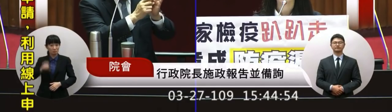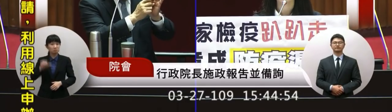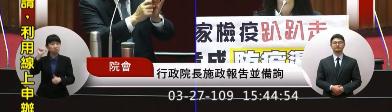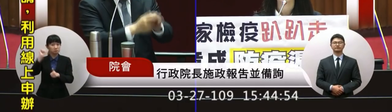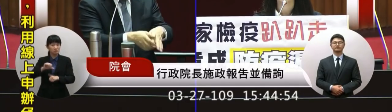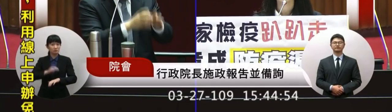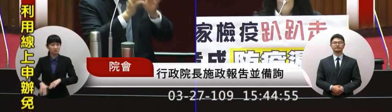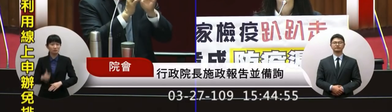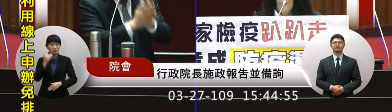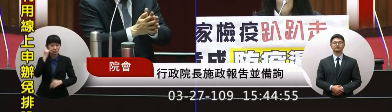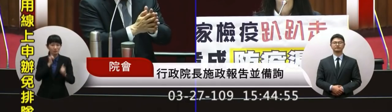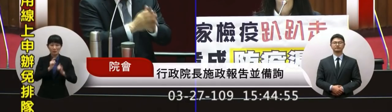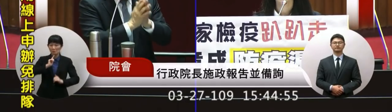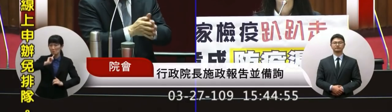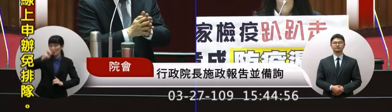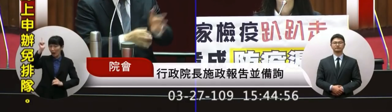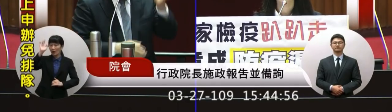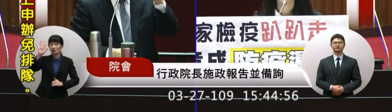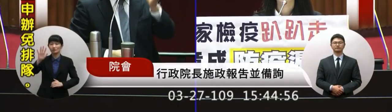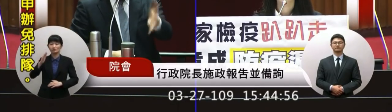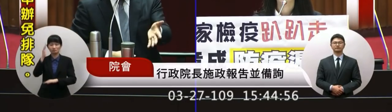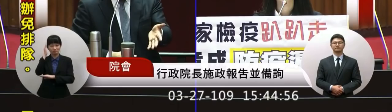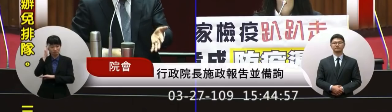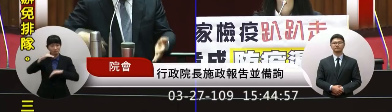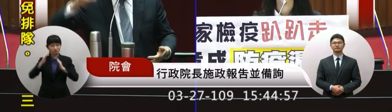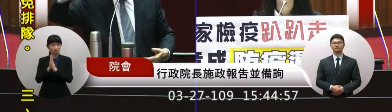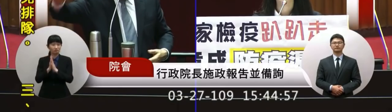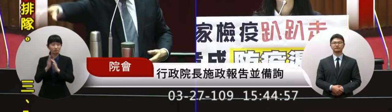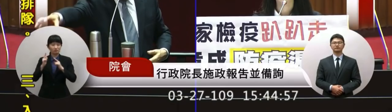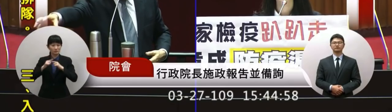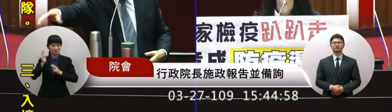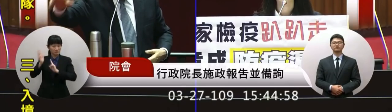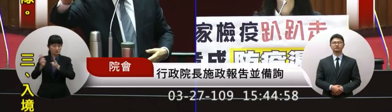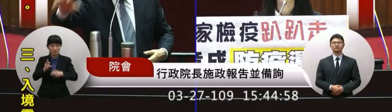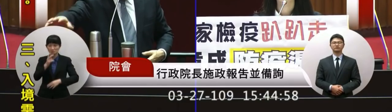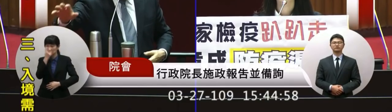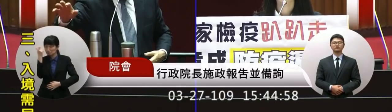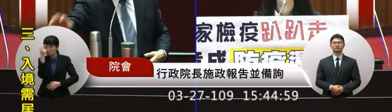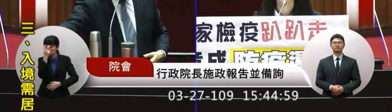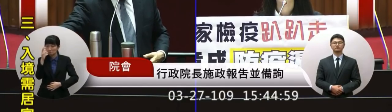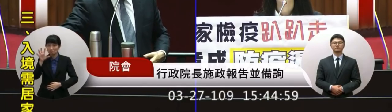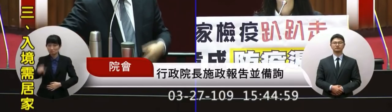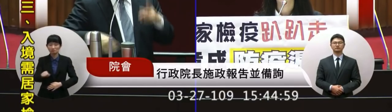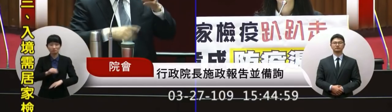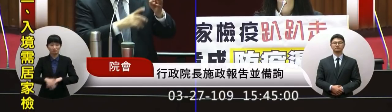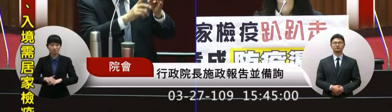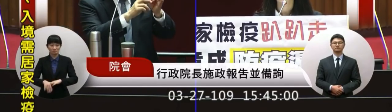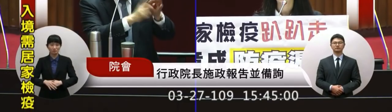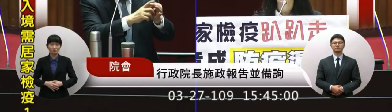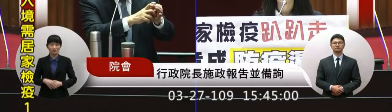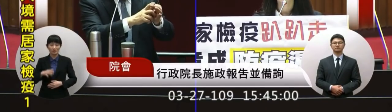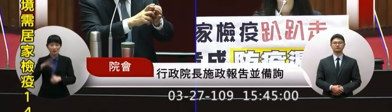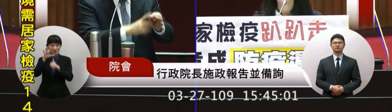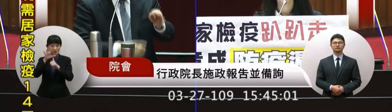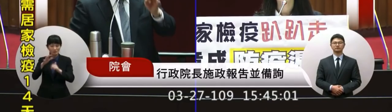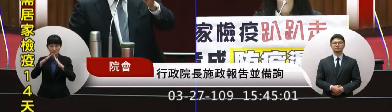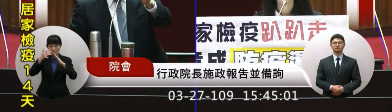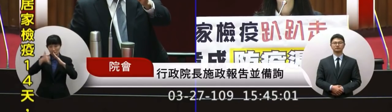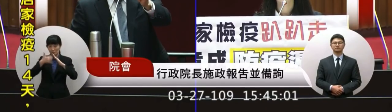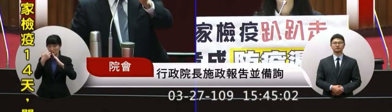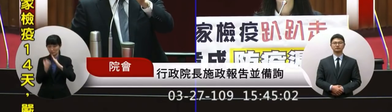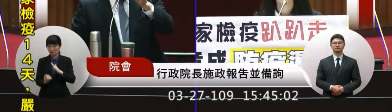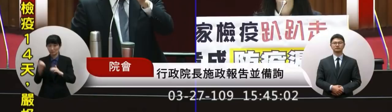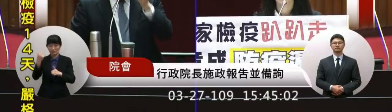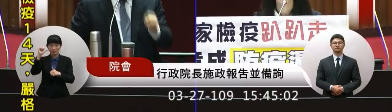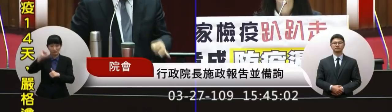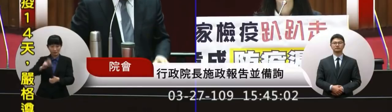以只要有检举，我们立刻处理，强制检疫、强制隔离，同时重罚，同